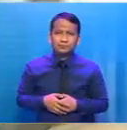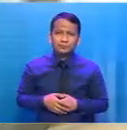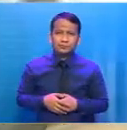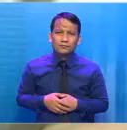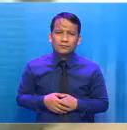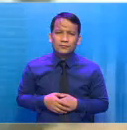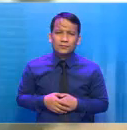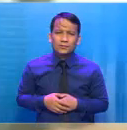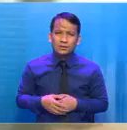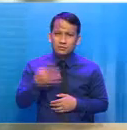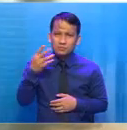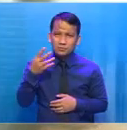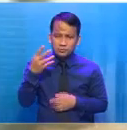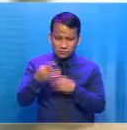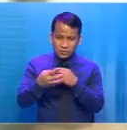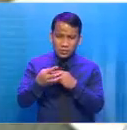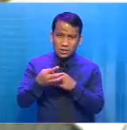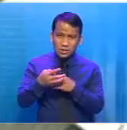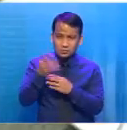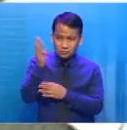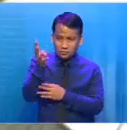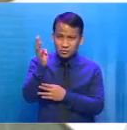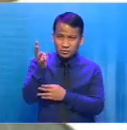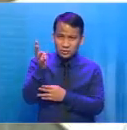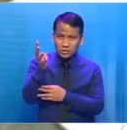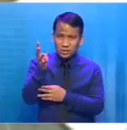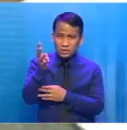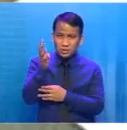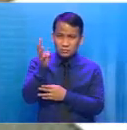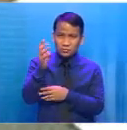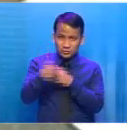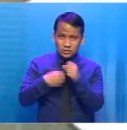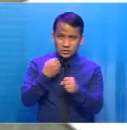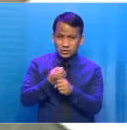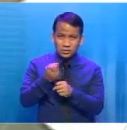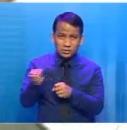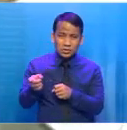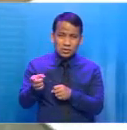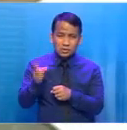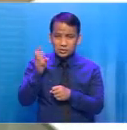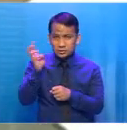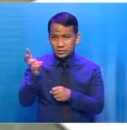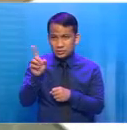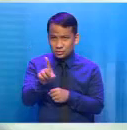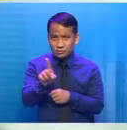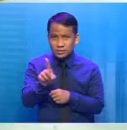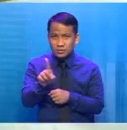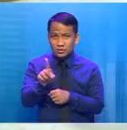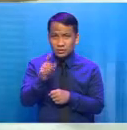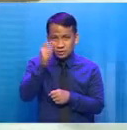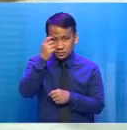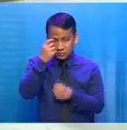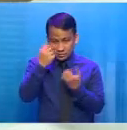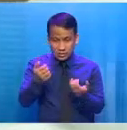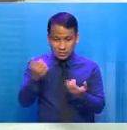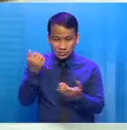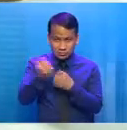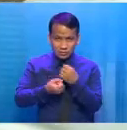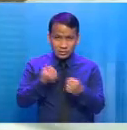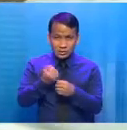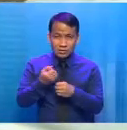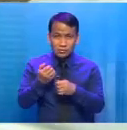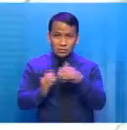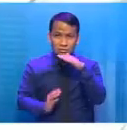Apat na dekada nang nagtuturo sa elementarya ang 61 years old na si Teacher Reynaldo Valverde. Ngayong taon sana ang